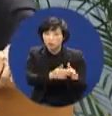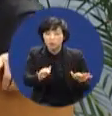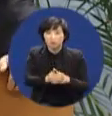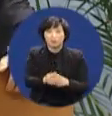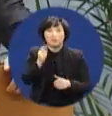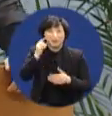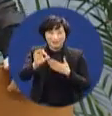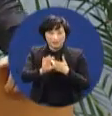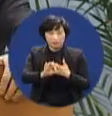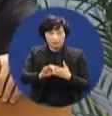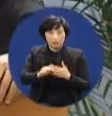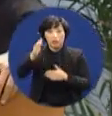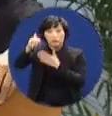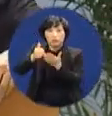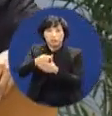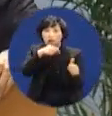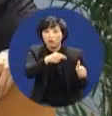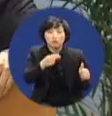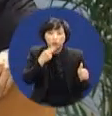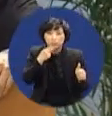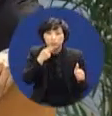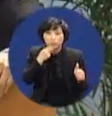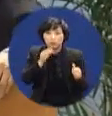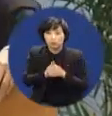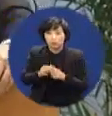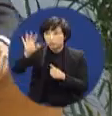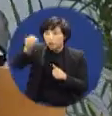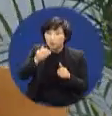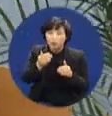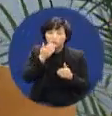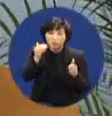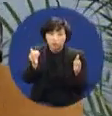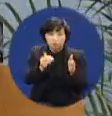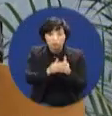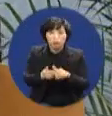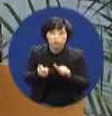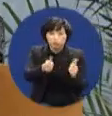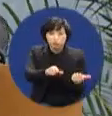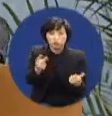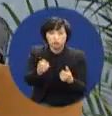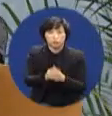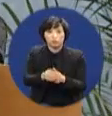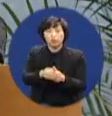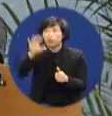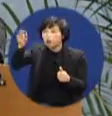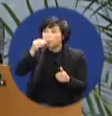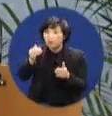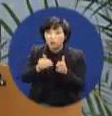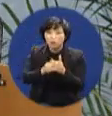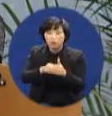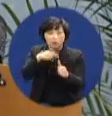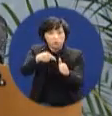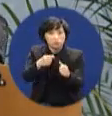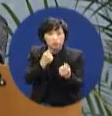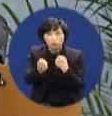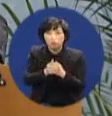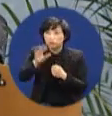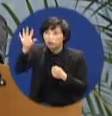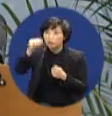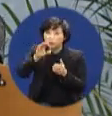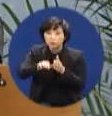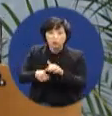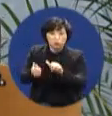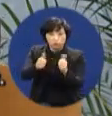만약에 내가 안 일러줘서 네가 먹어도 죽고 일러줬는데도 먹으면 죽어. 그래서 먹지 말라고 말하는